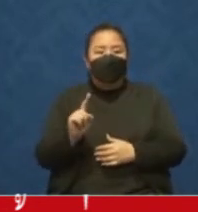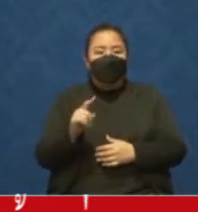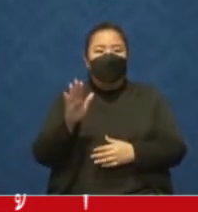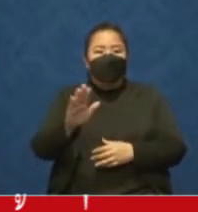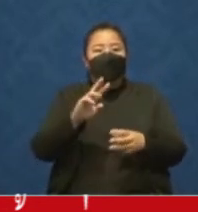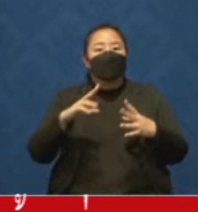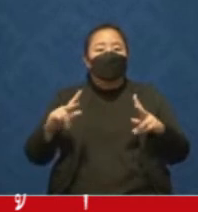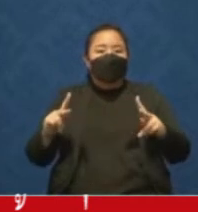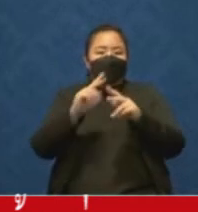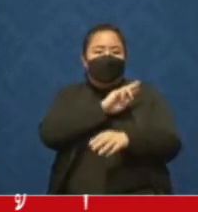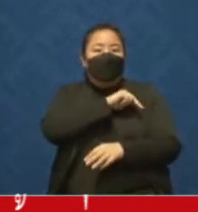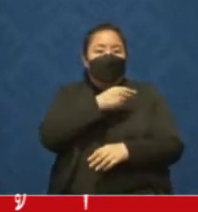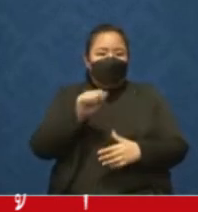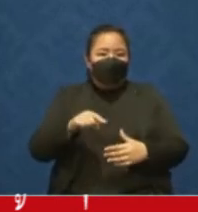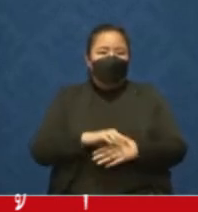สุขต่อไปครับ